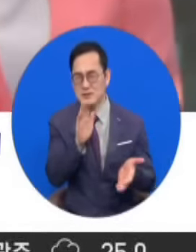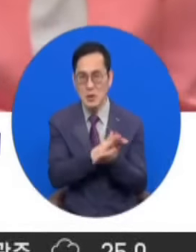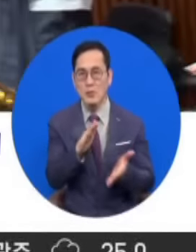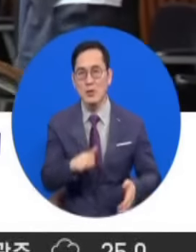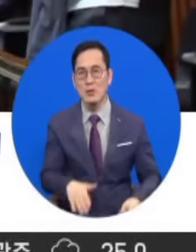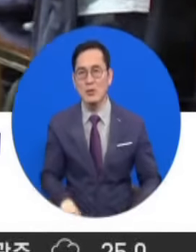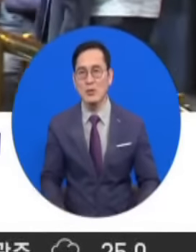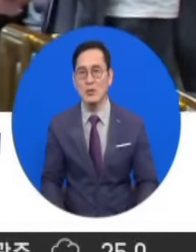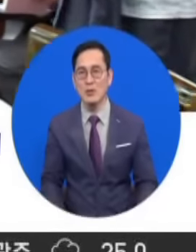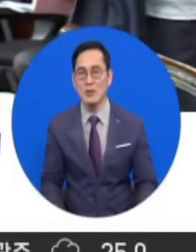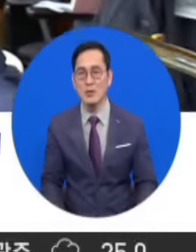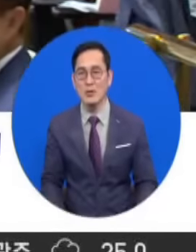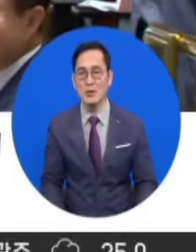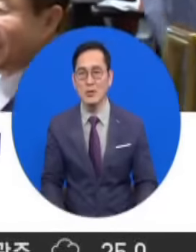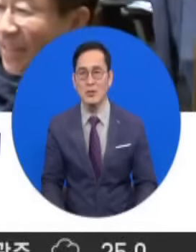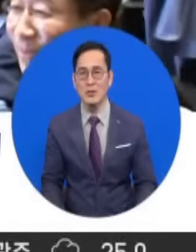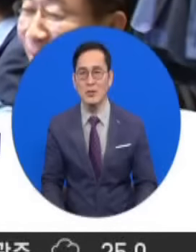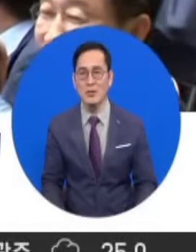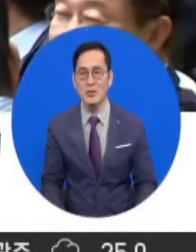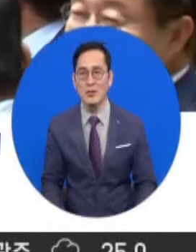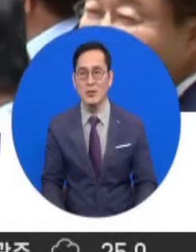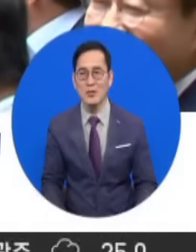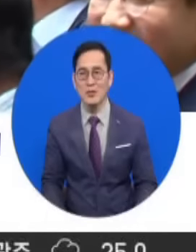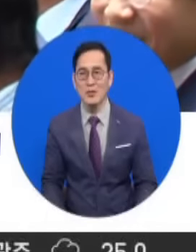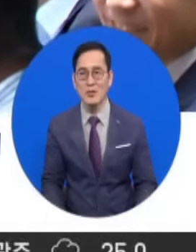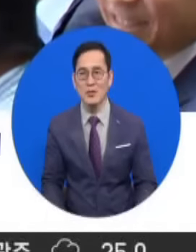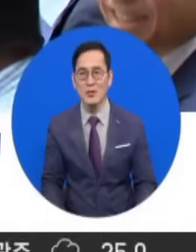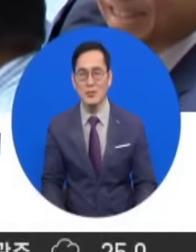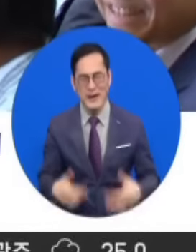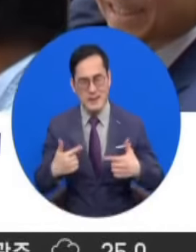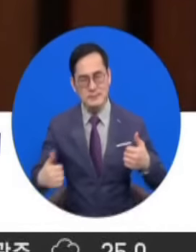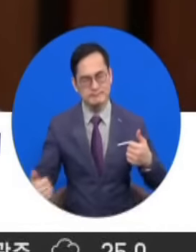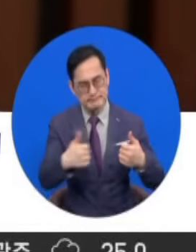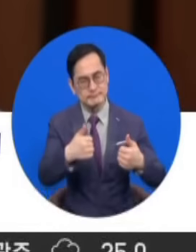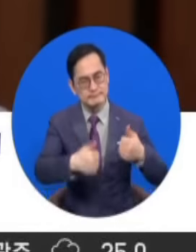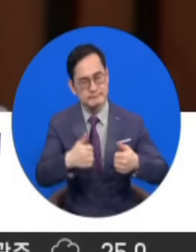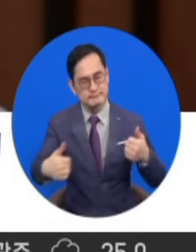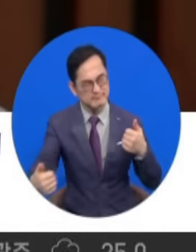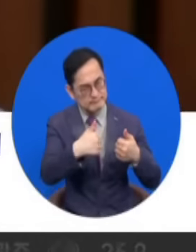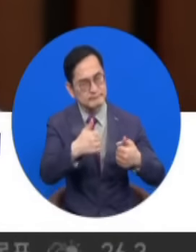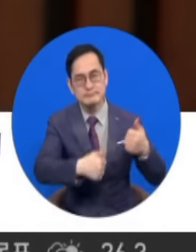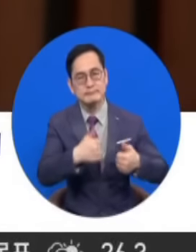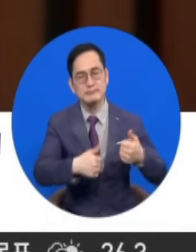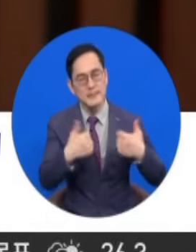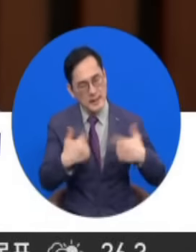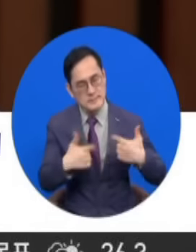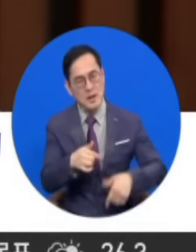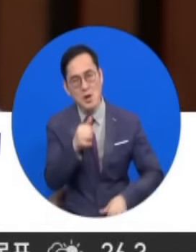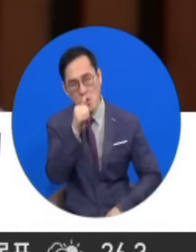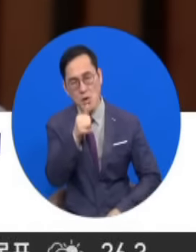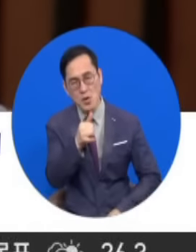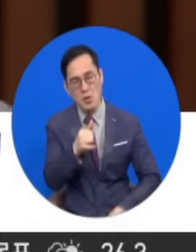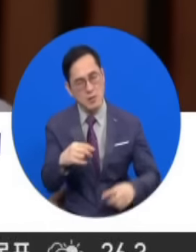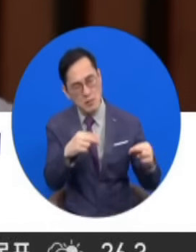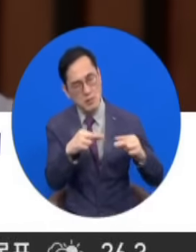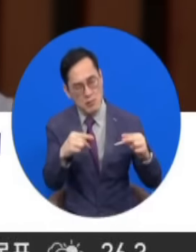예. 아무리 그 강한 지도자가 나타나도 거기에도 항상 그 반대되는 목소리가